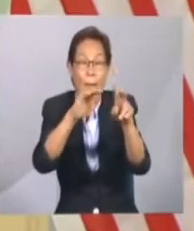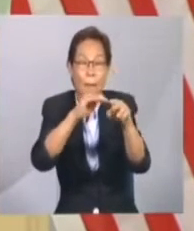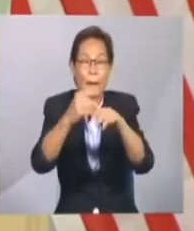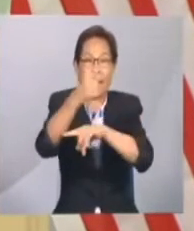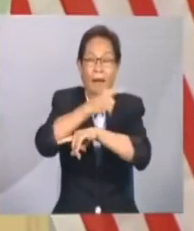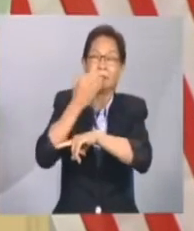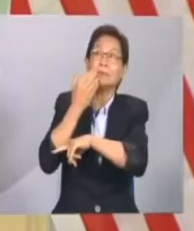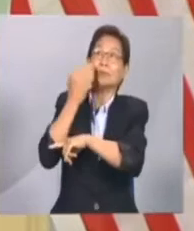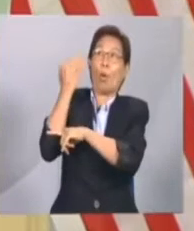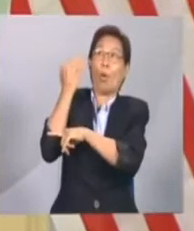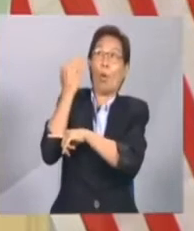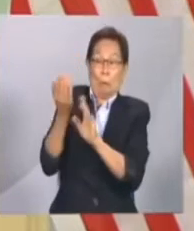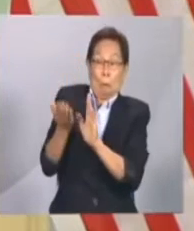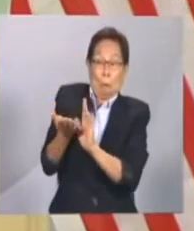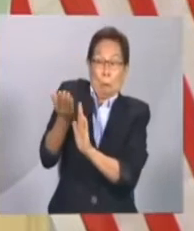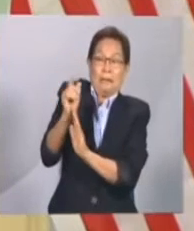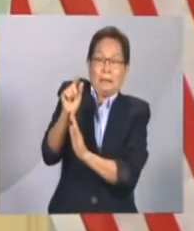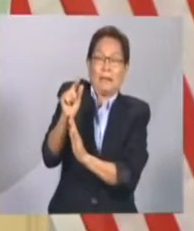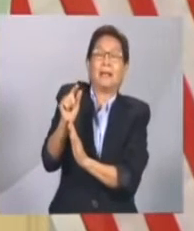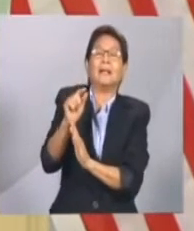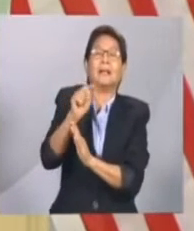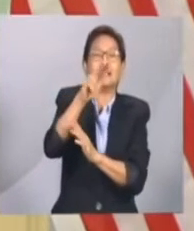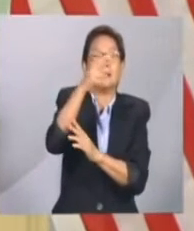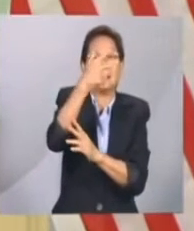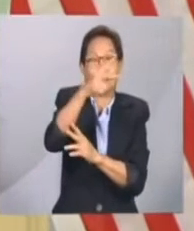hari sebelumnya yang mana